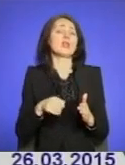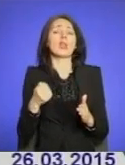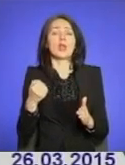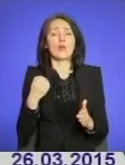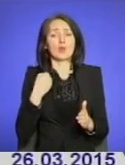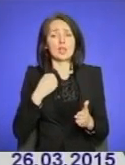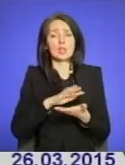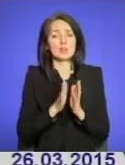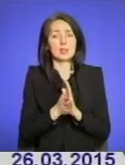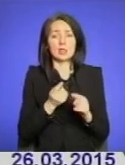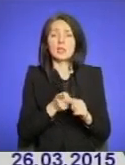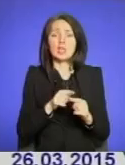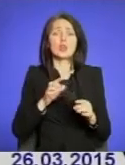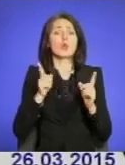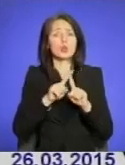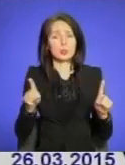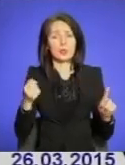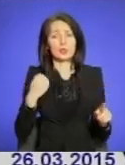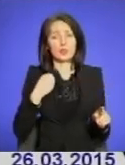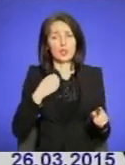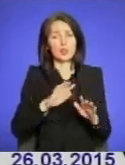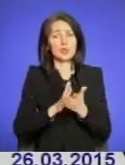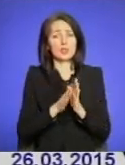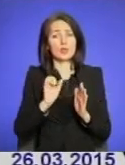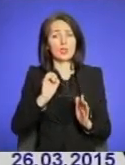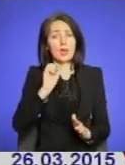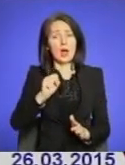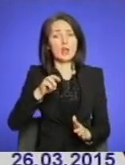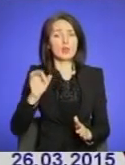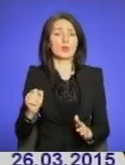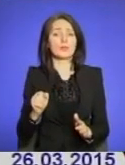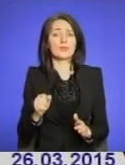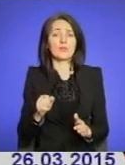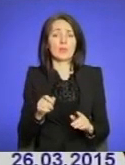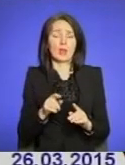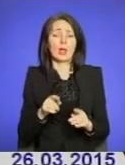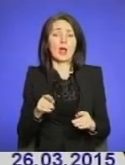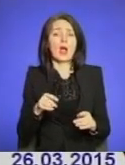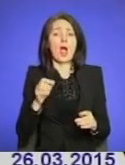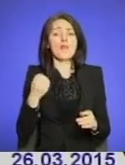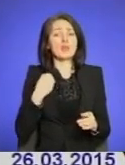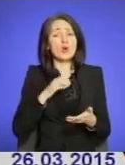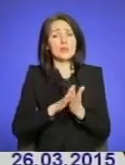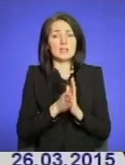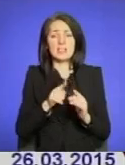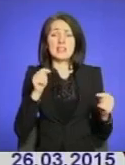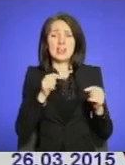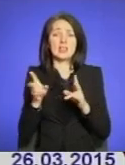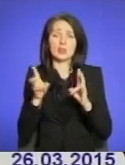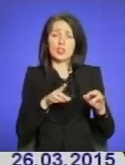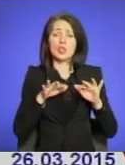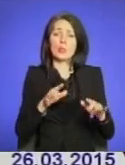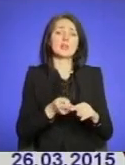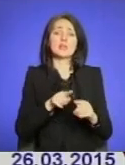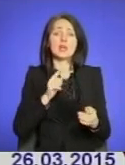АТО далі у сюжеті? Воєнний стан чи антитерористична операція – це питання політичне, каже